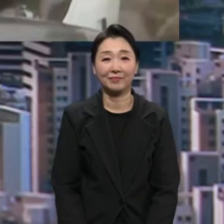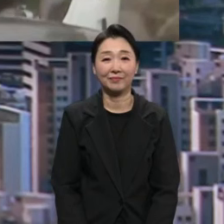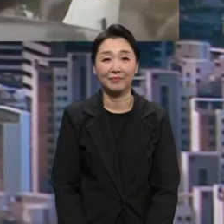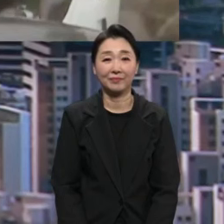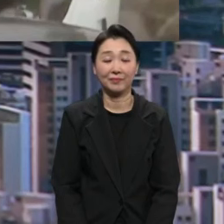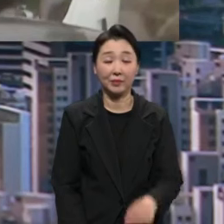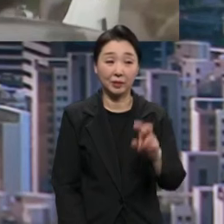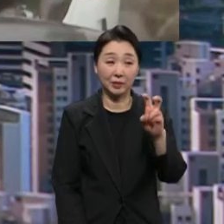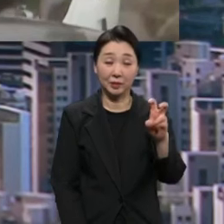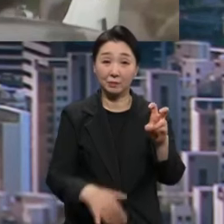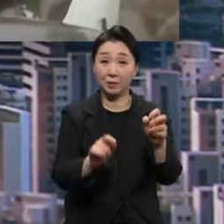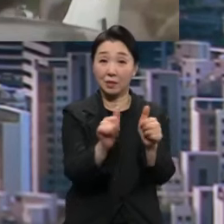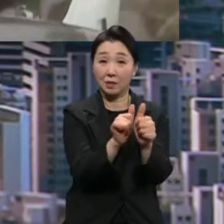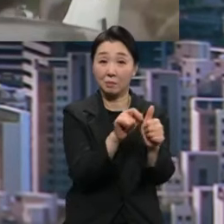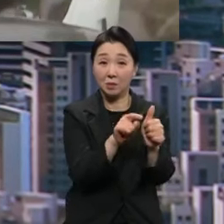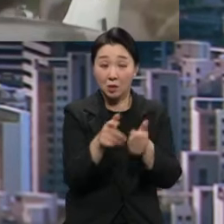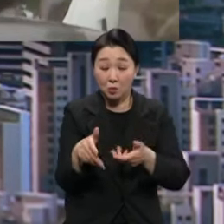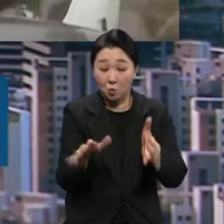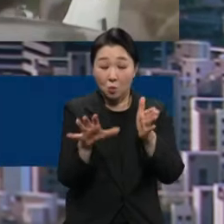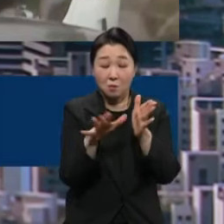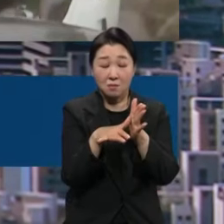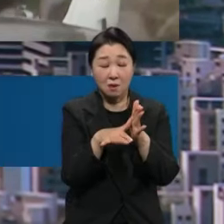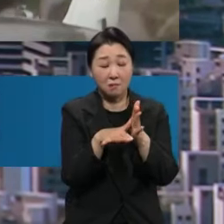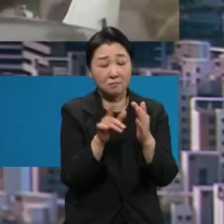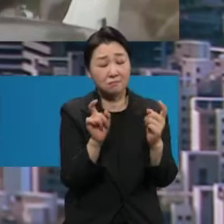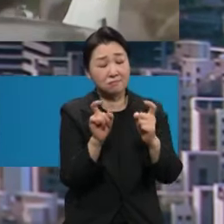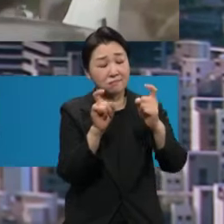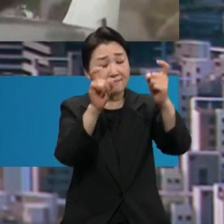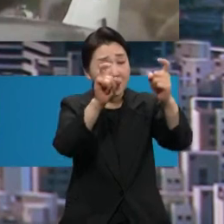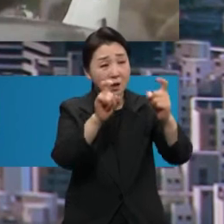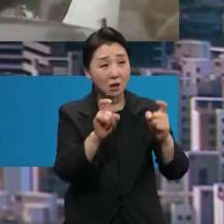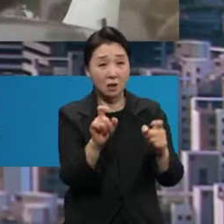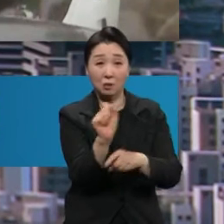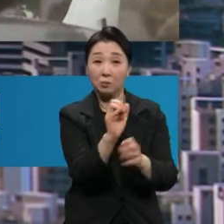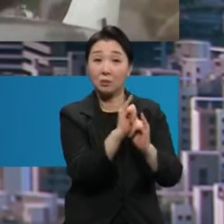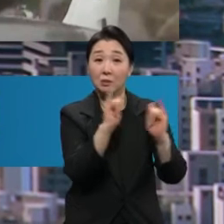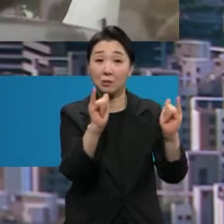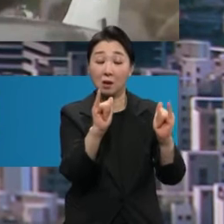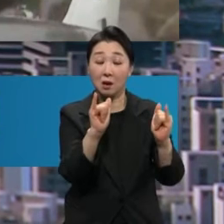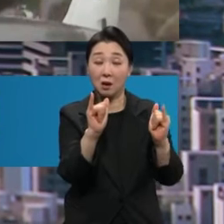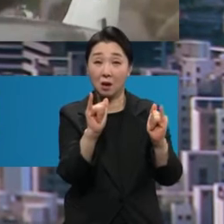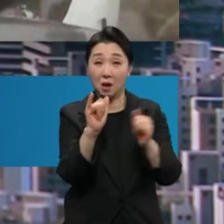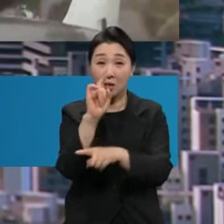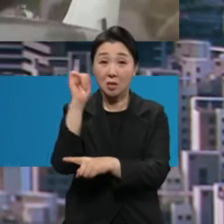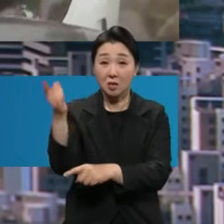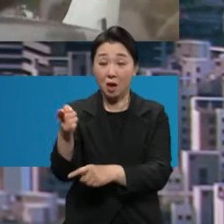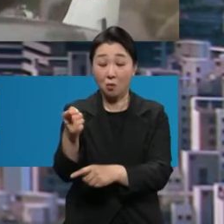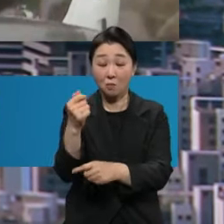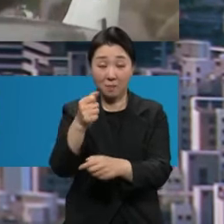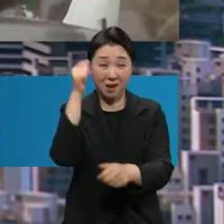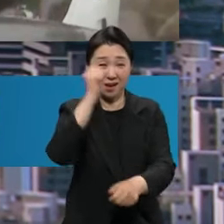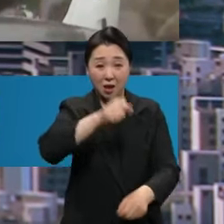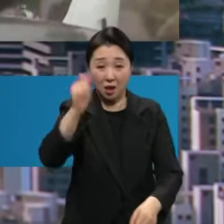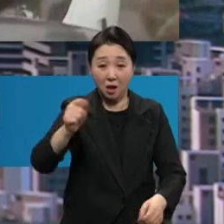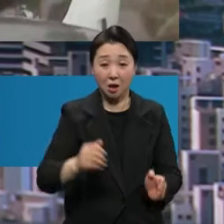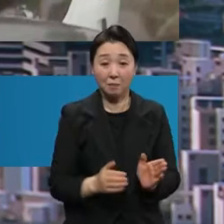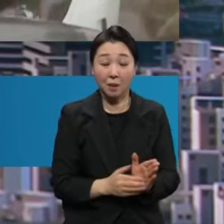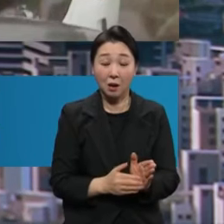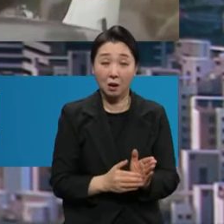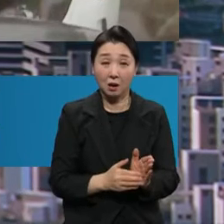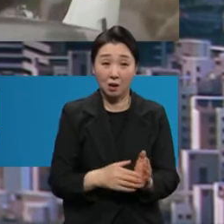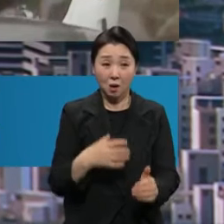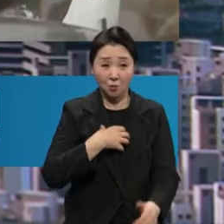한 20대 남성이 도로에서 시비가 붙은 상대 운전자에게 야구방망이를 휘둘렀습니다. 위협운전을